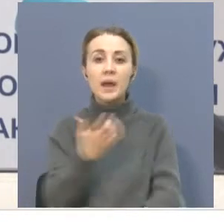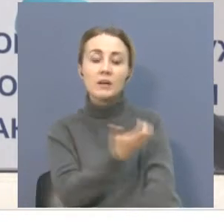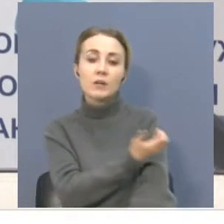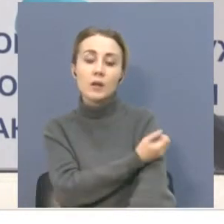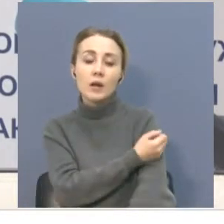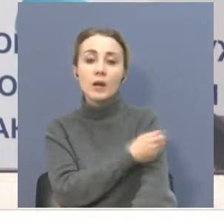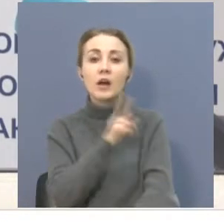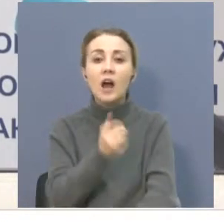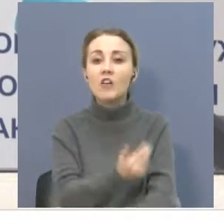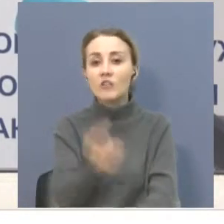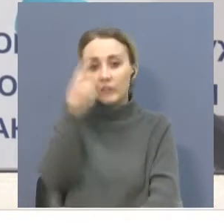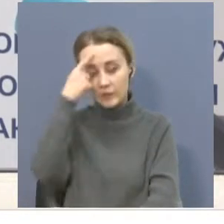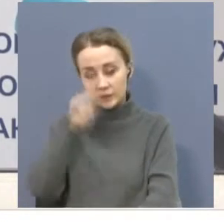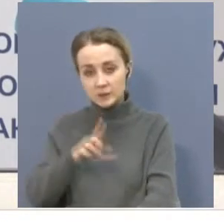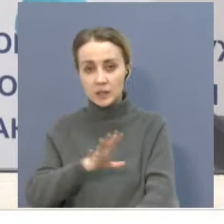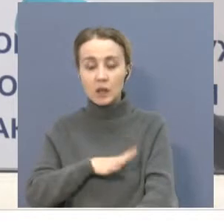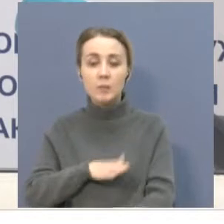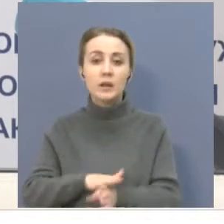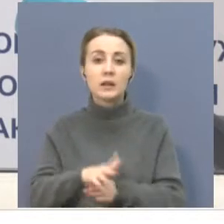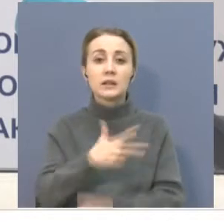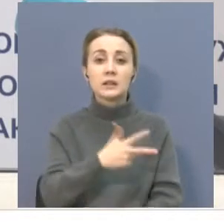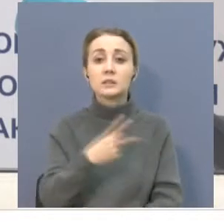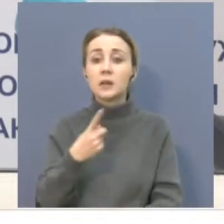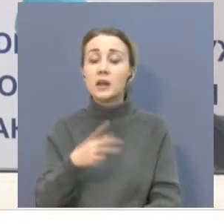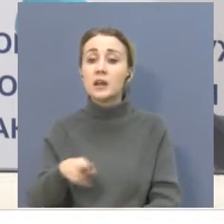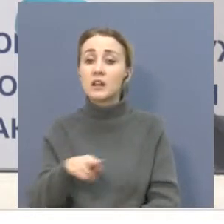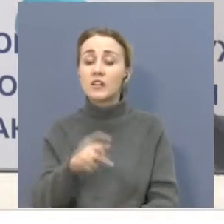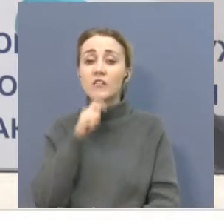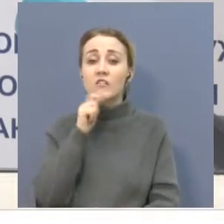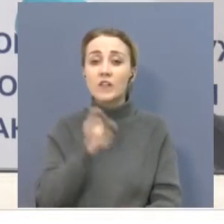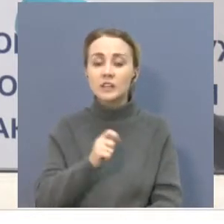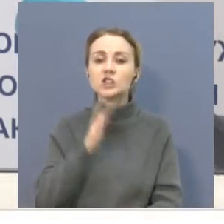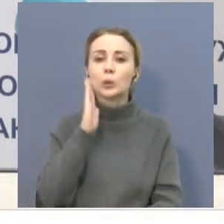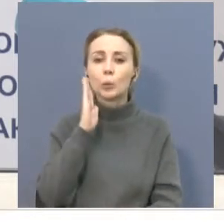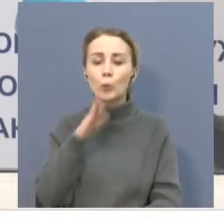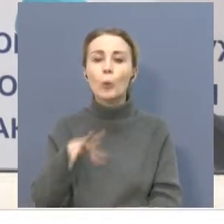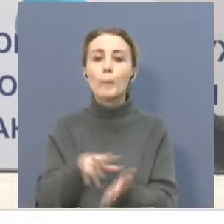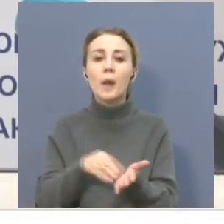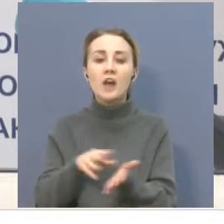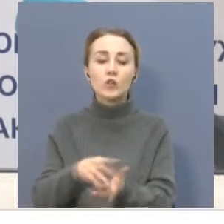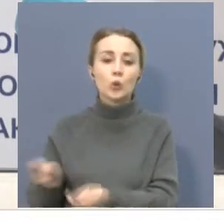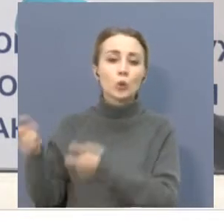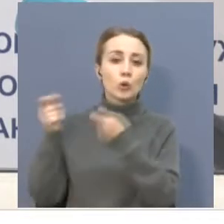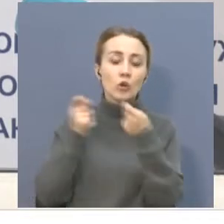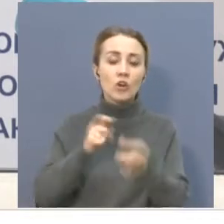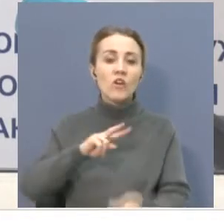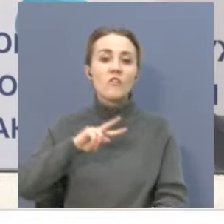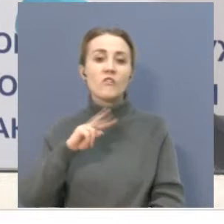противоказание бойынша осы күнімізге 45 адам противопоказание болды. Бірақ на